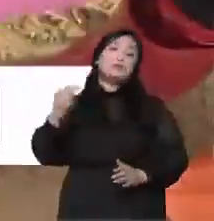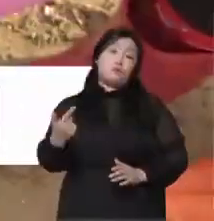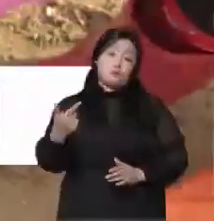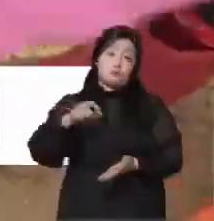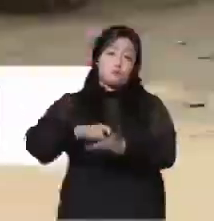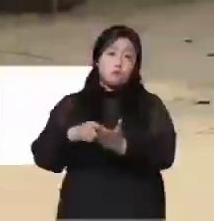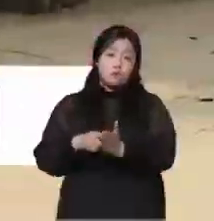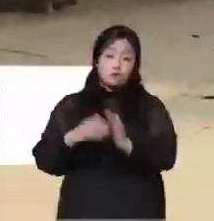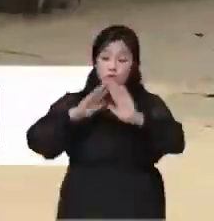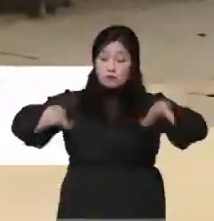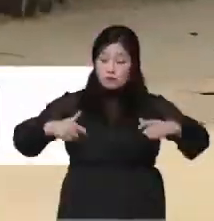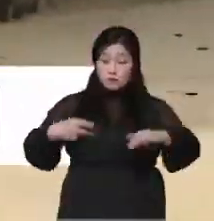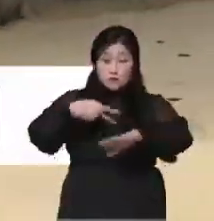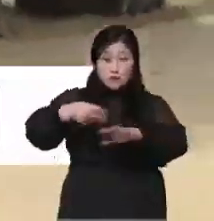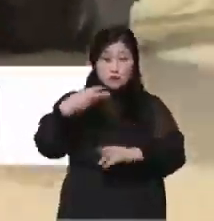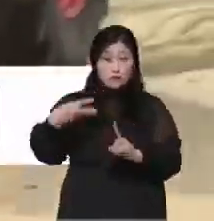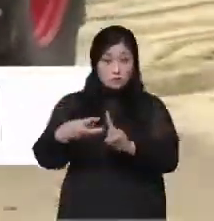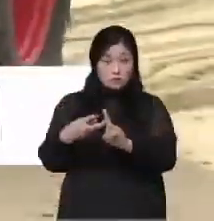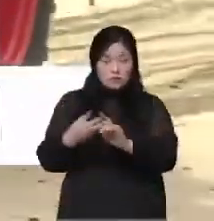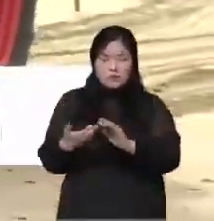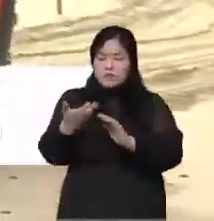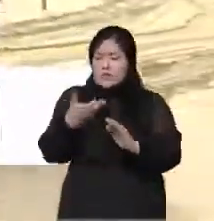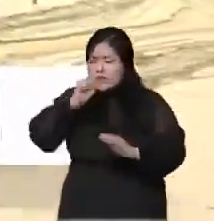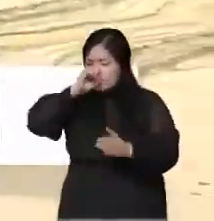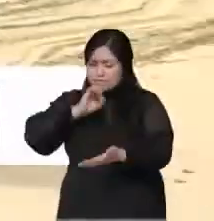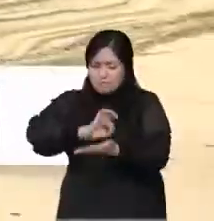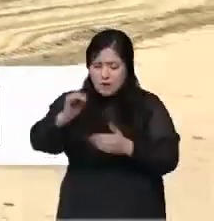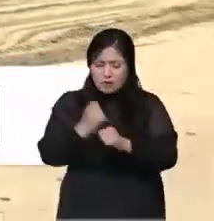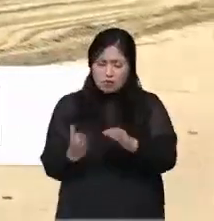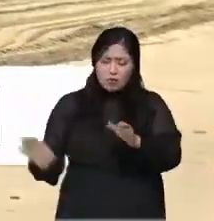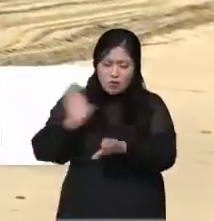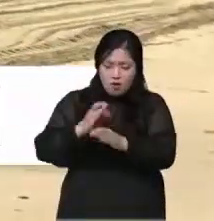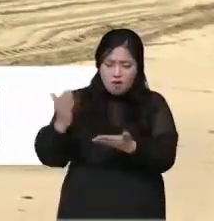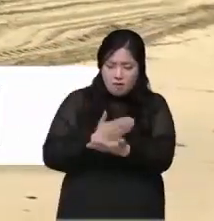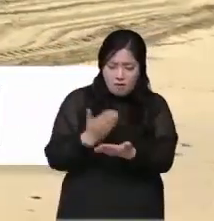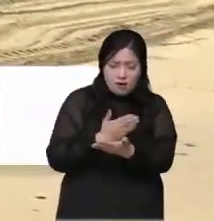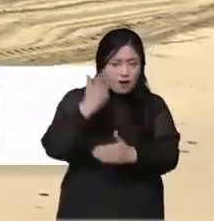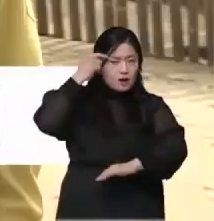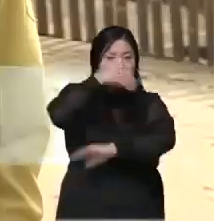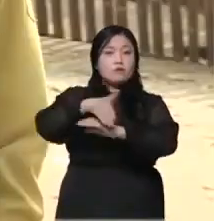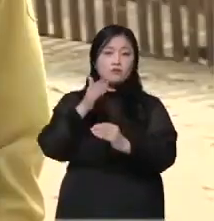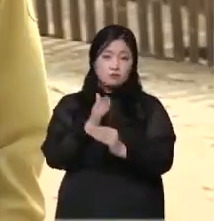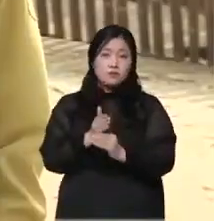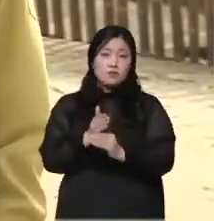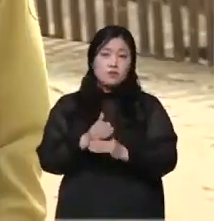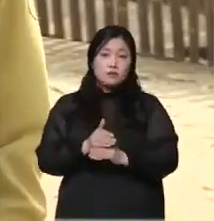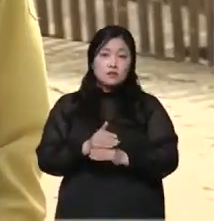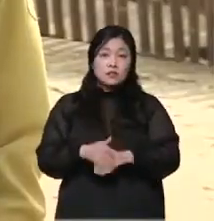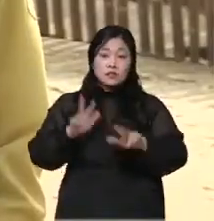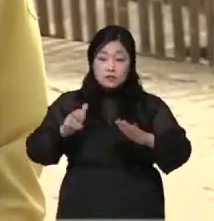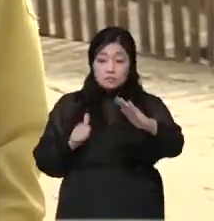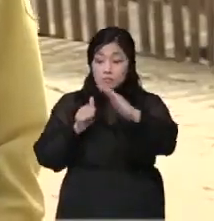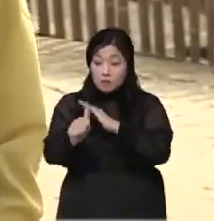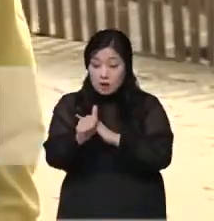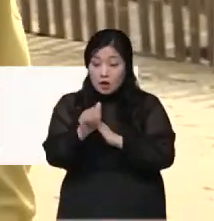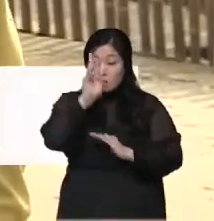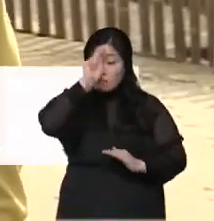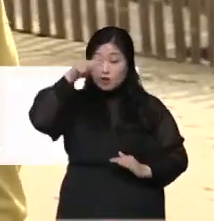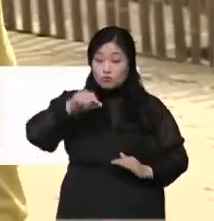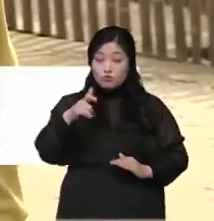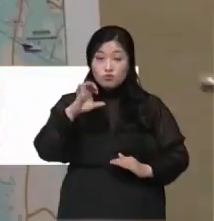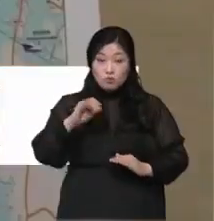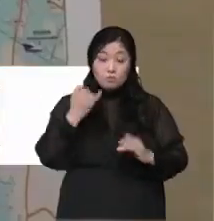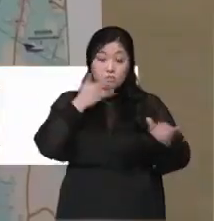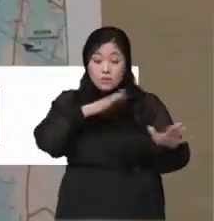700톤가량. 전라남도와 신안군은 예비비를 투입해 수거 작업을 계속해 나갈 예정입니다. 현장을 찾은 박준영